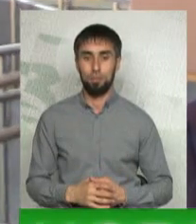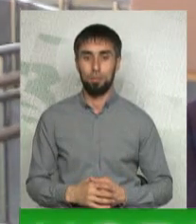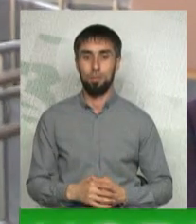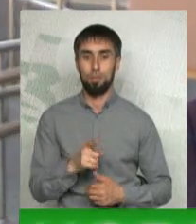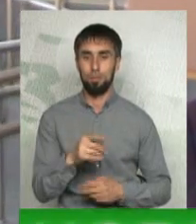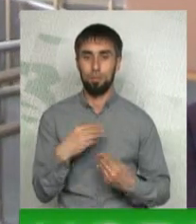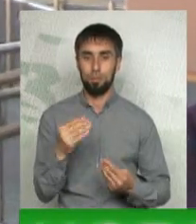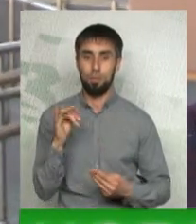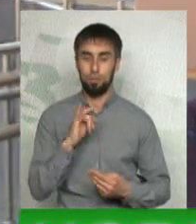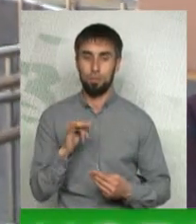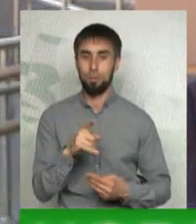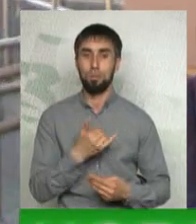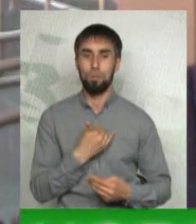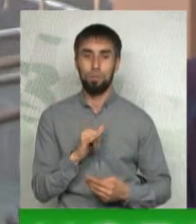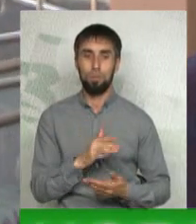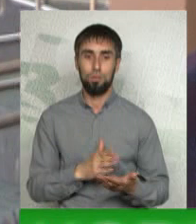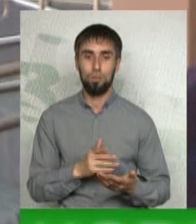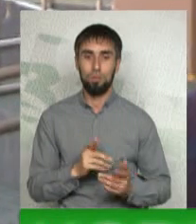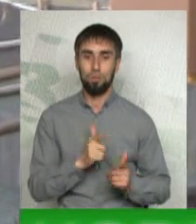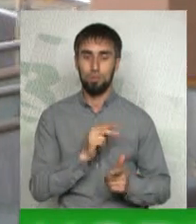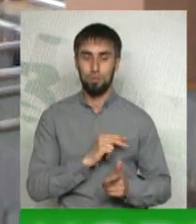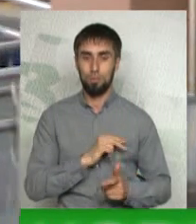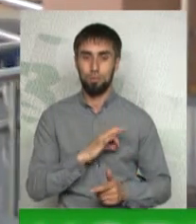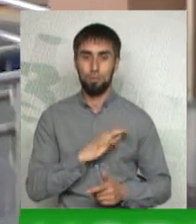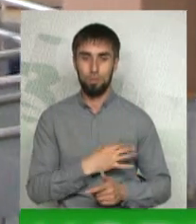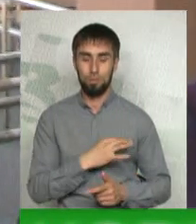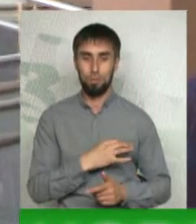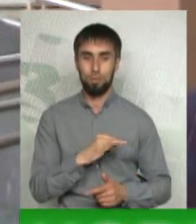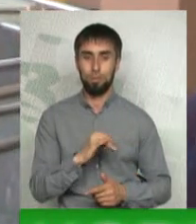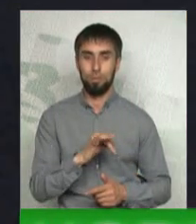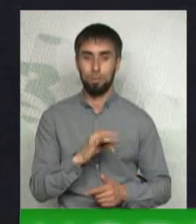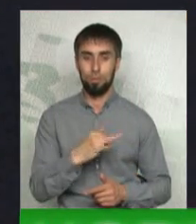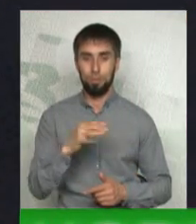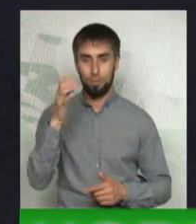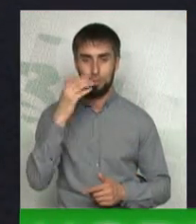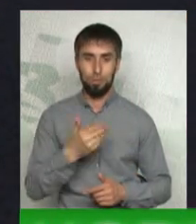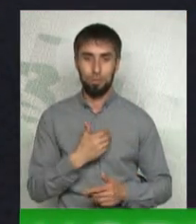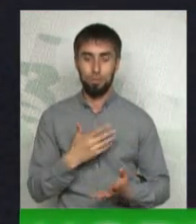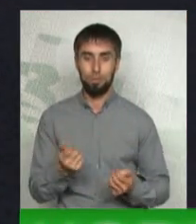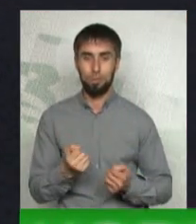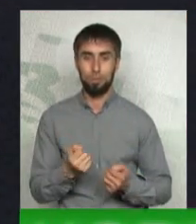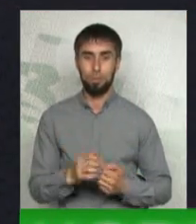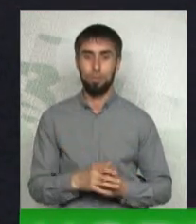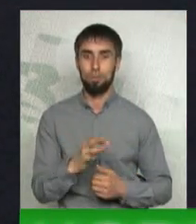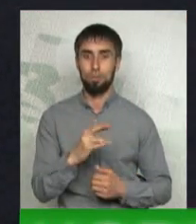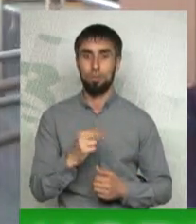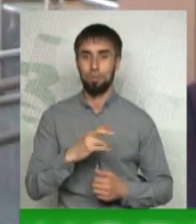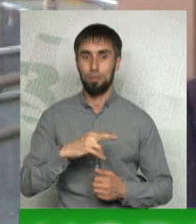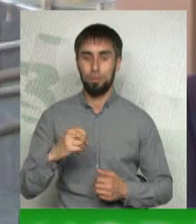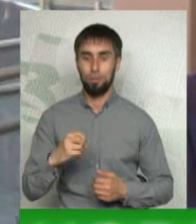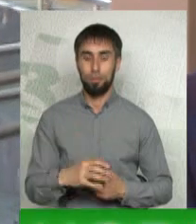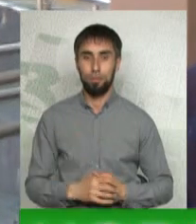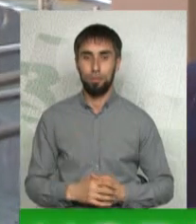Ты сдаешь историю. А куда ты хочешь поступить? Юриспруденцию, юридическое образование хочу взять. Оно более